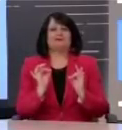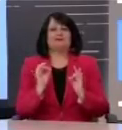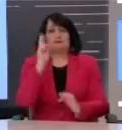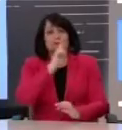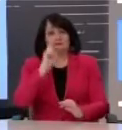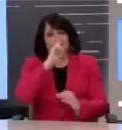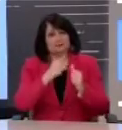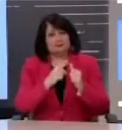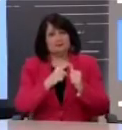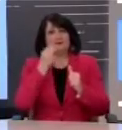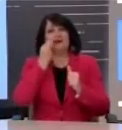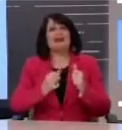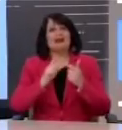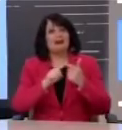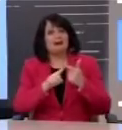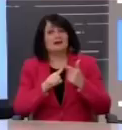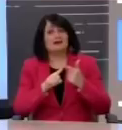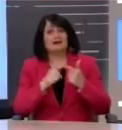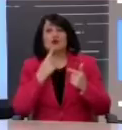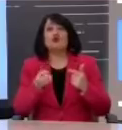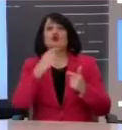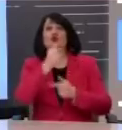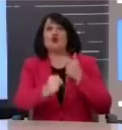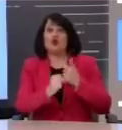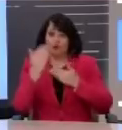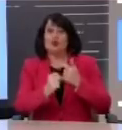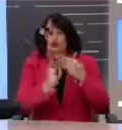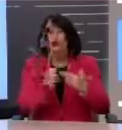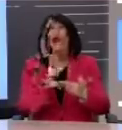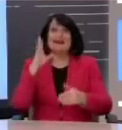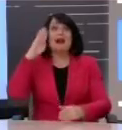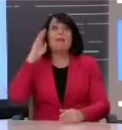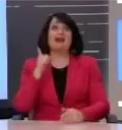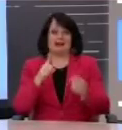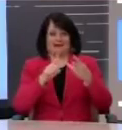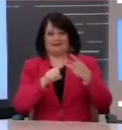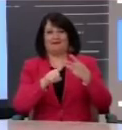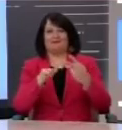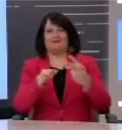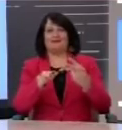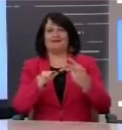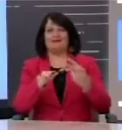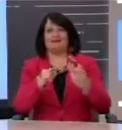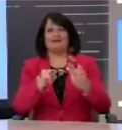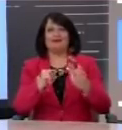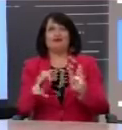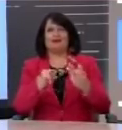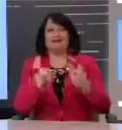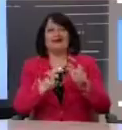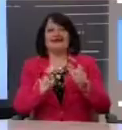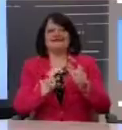Ρωσία πρόπερση, την Κίνα πέρυσι, θα είναι την επόμενη χρονιά Ηνωμένες Πολιτείες Αμερικής, ότι θα αποτελέσει σημείο